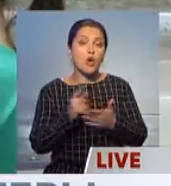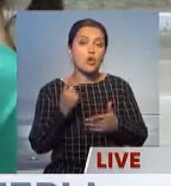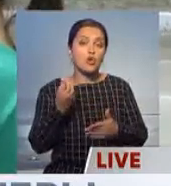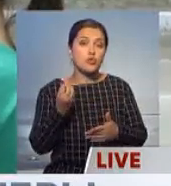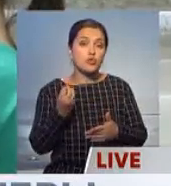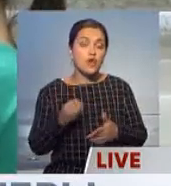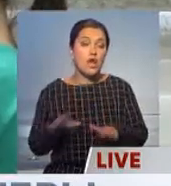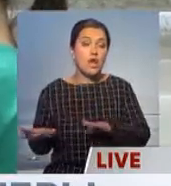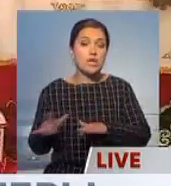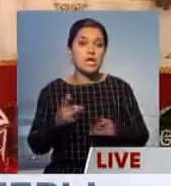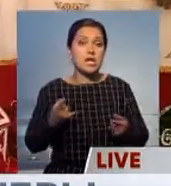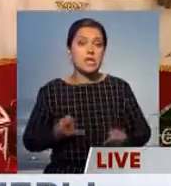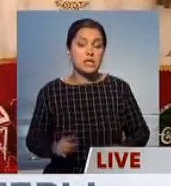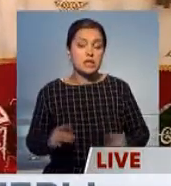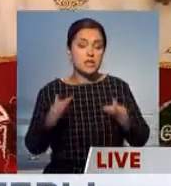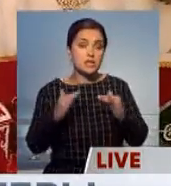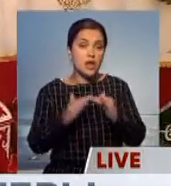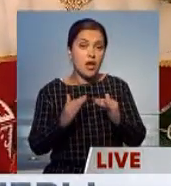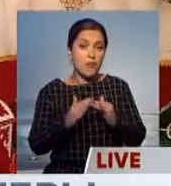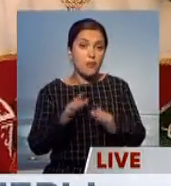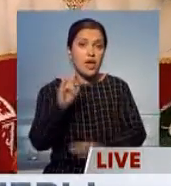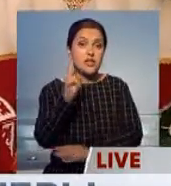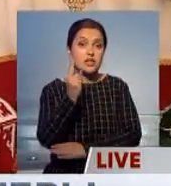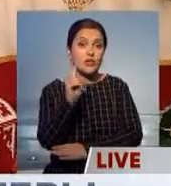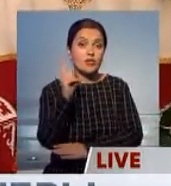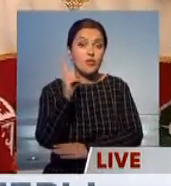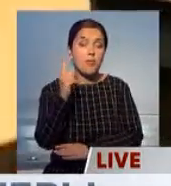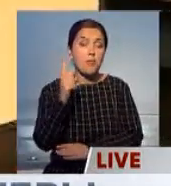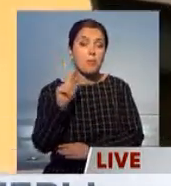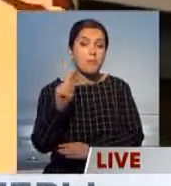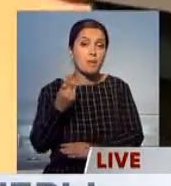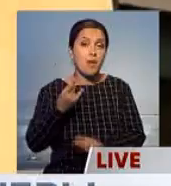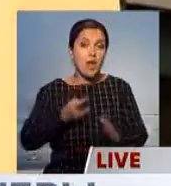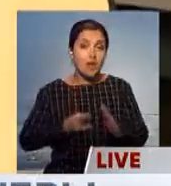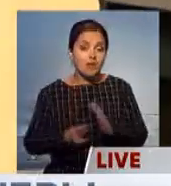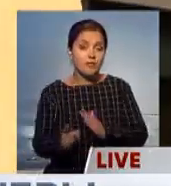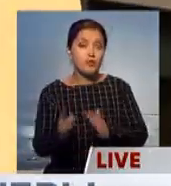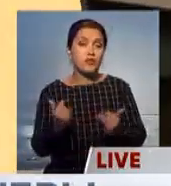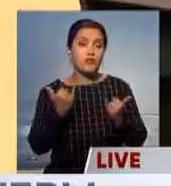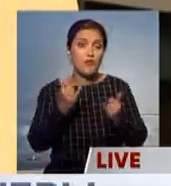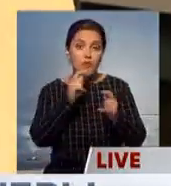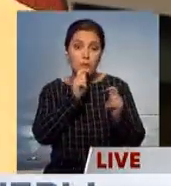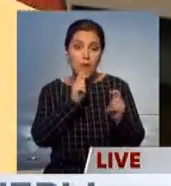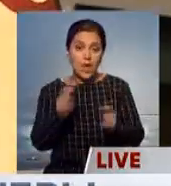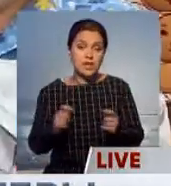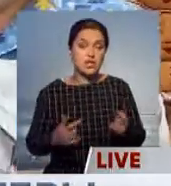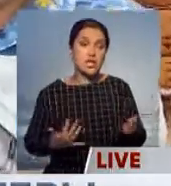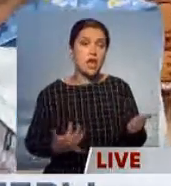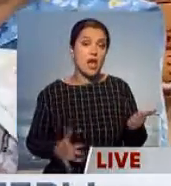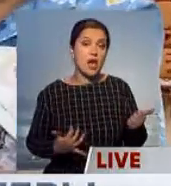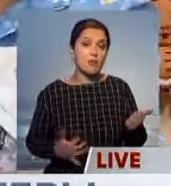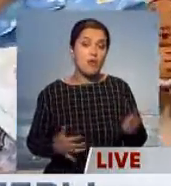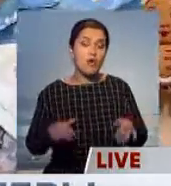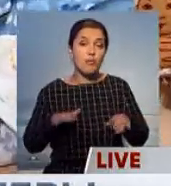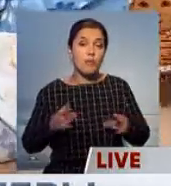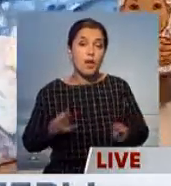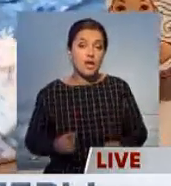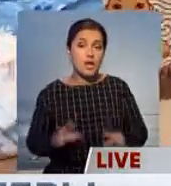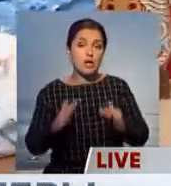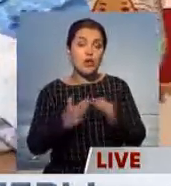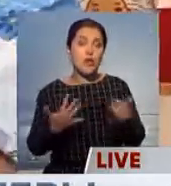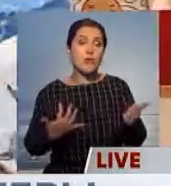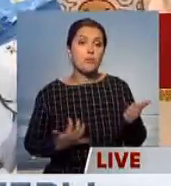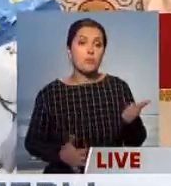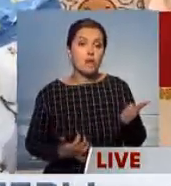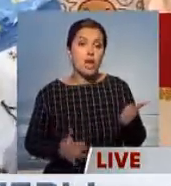акция прошла в родильных домах. Малыши, которые первыми появились на свет сегодня, получили в подарок домбру. В перинатальном центре музыкальный